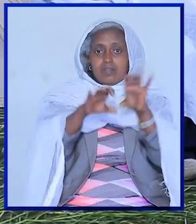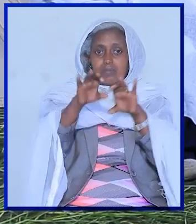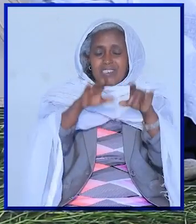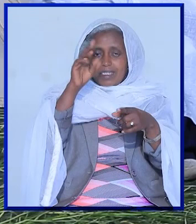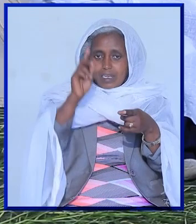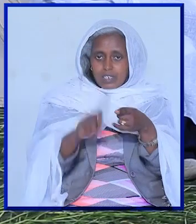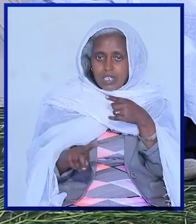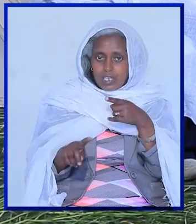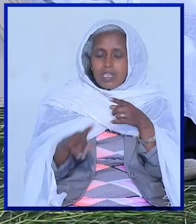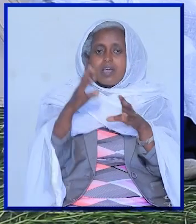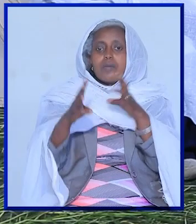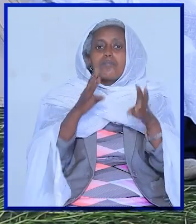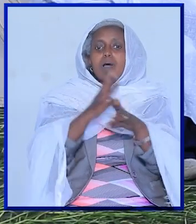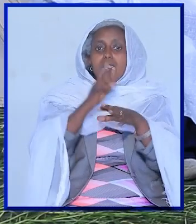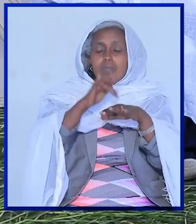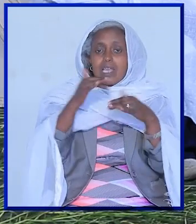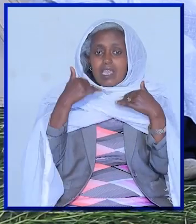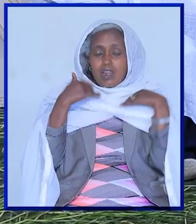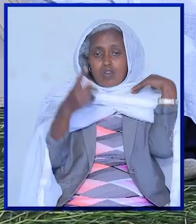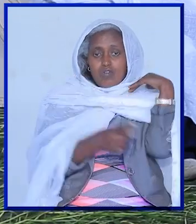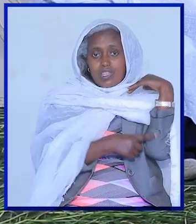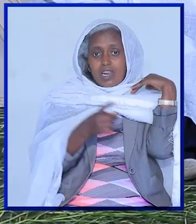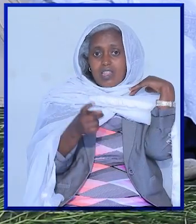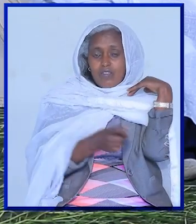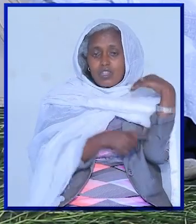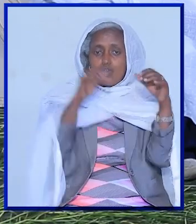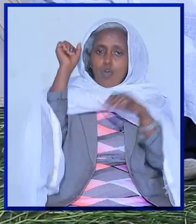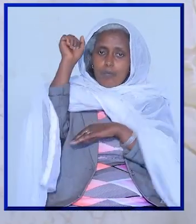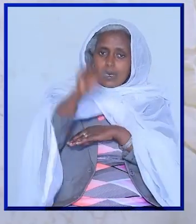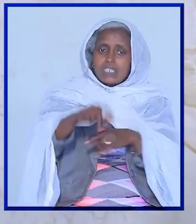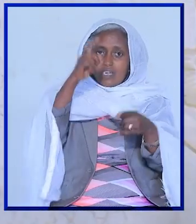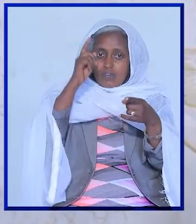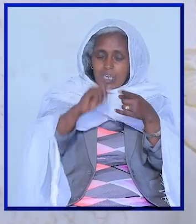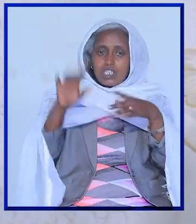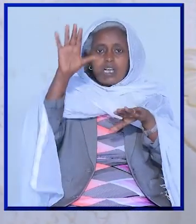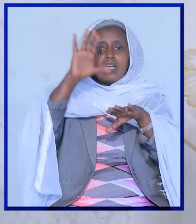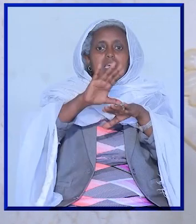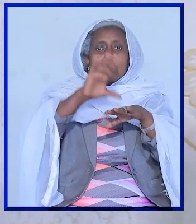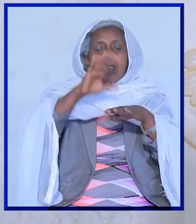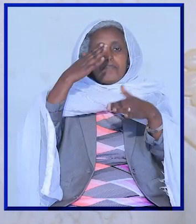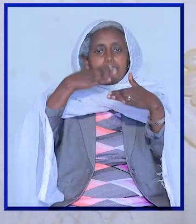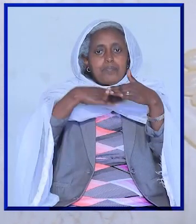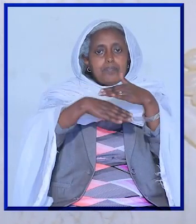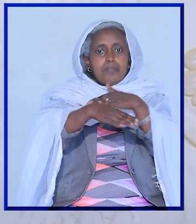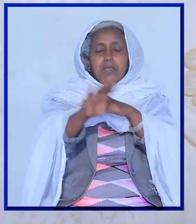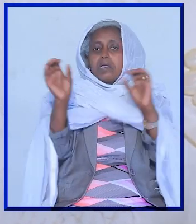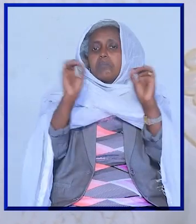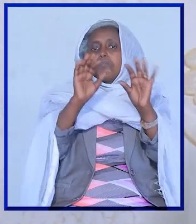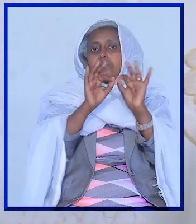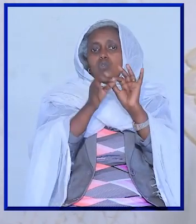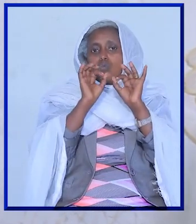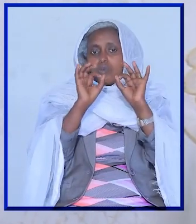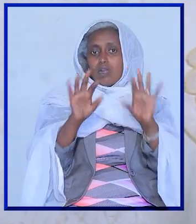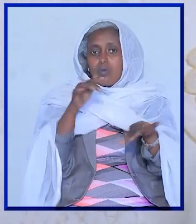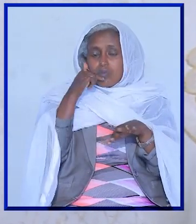ያልቻለ በዓለም ላይ ያለውን ፈተና ተፈትኖ ማሸነፍ ያልቻለ ገዳም መግባት ምንም ትርጉም የለውም